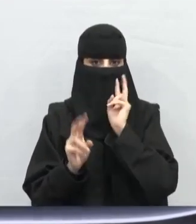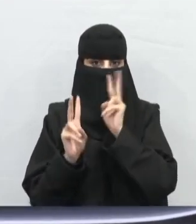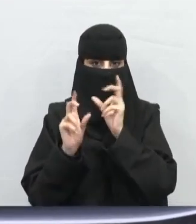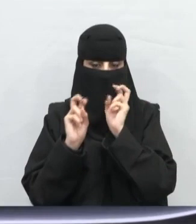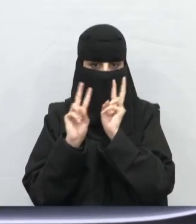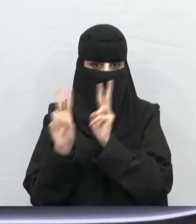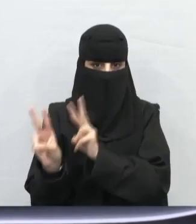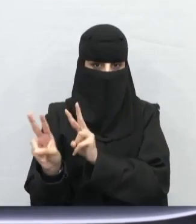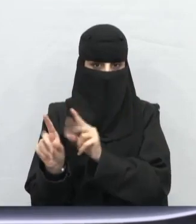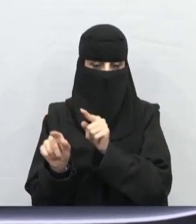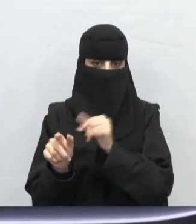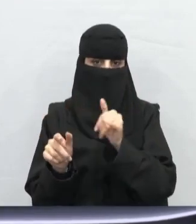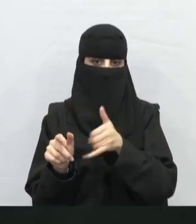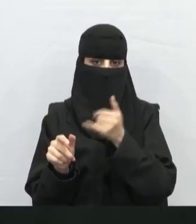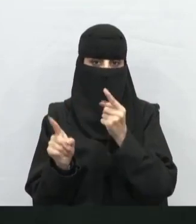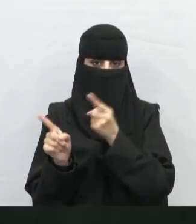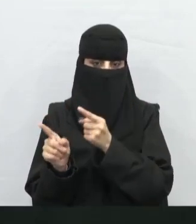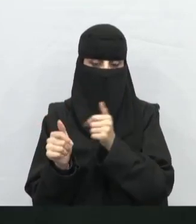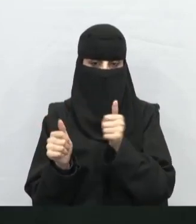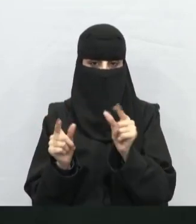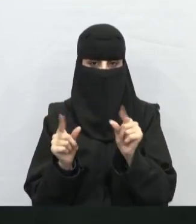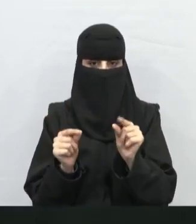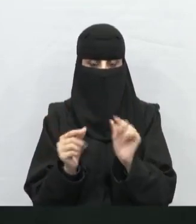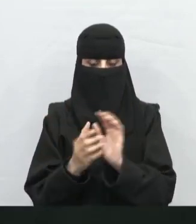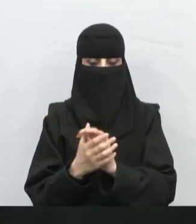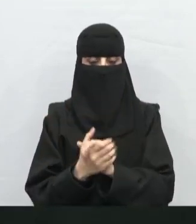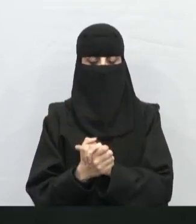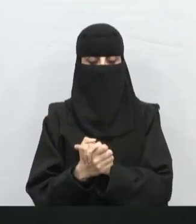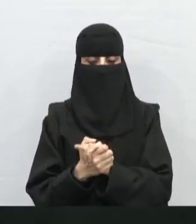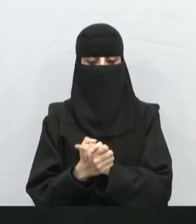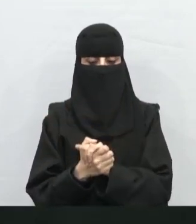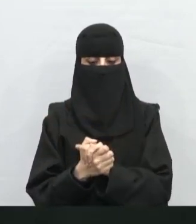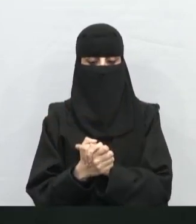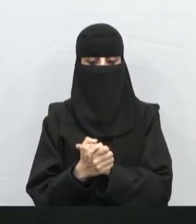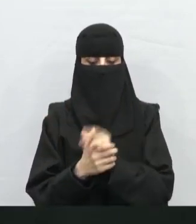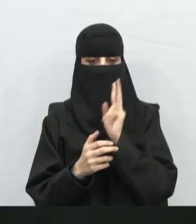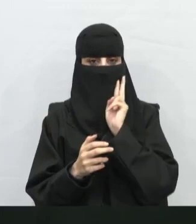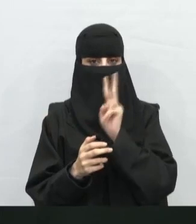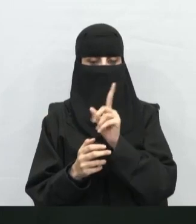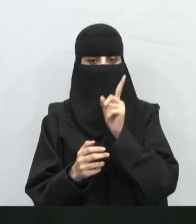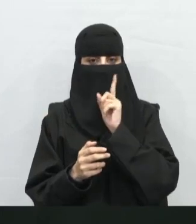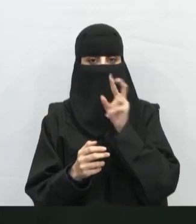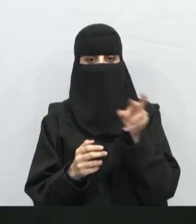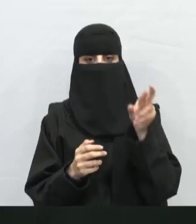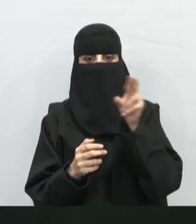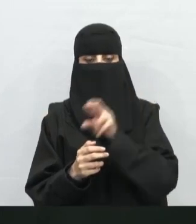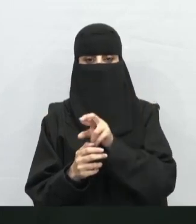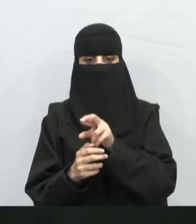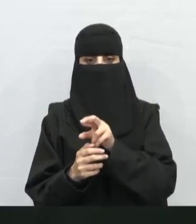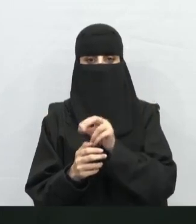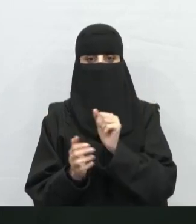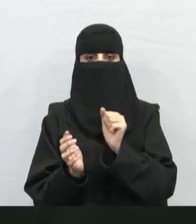لزميله محمد ايضا قراتم في هذا المقطع عندما قالت الام فعندما